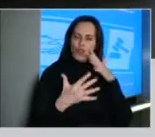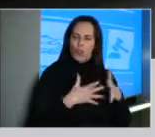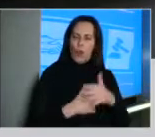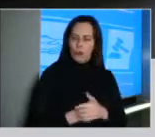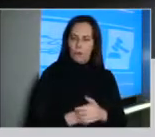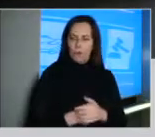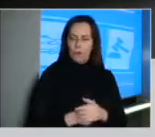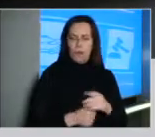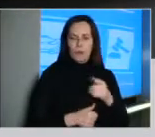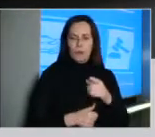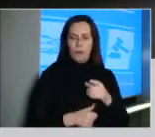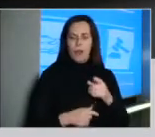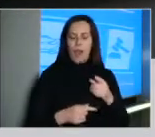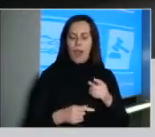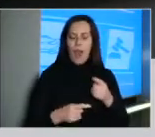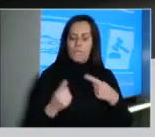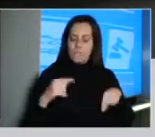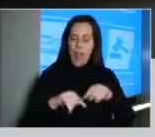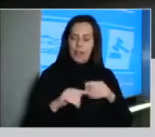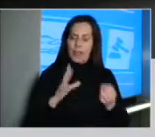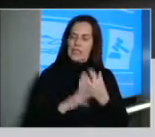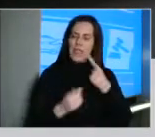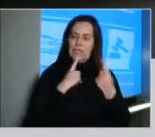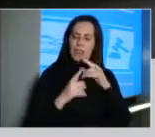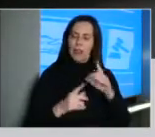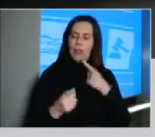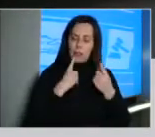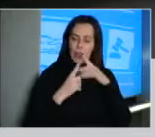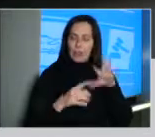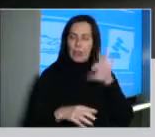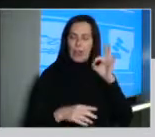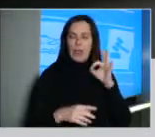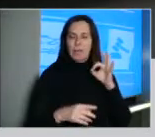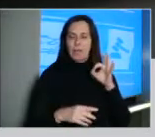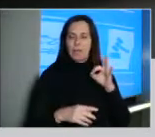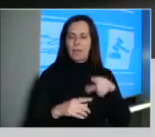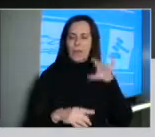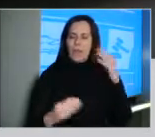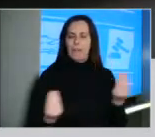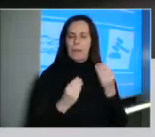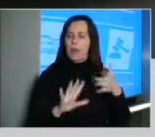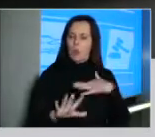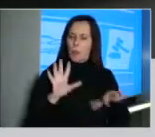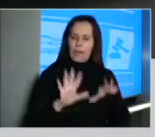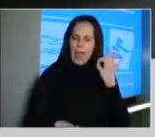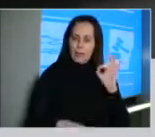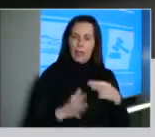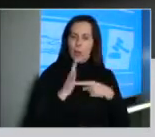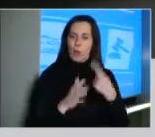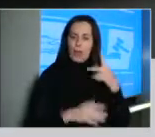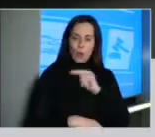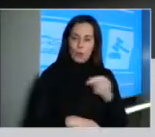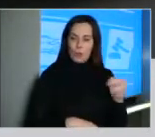תהיה. אז אני אומר, קודם כל, הוועדה הזאת יצרה שיח, וכשנוצר שיח אתה מגלה דברים, וזה מידע שאומרים שקיפות, שיח, ואופ, מה אנחנו מגלים? לדוגמה, אחד